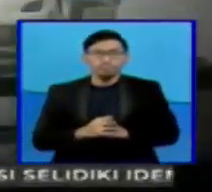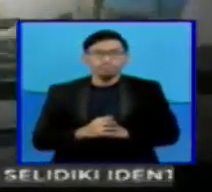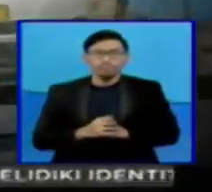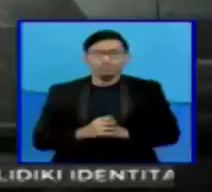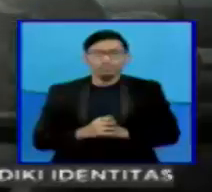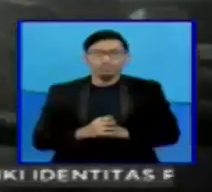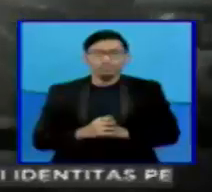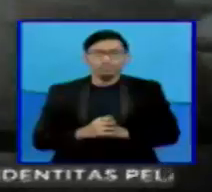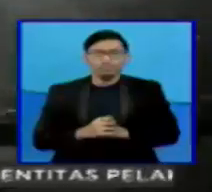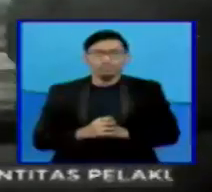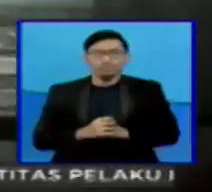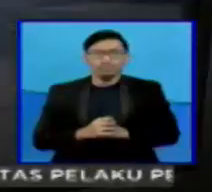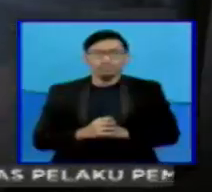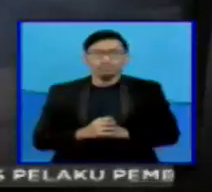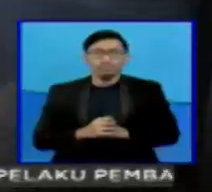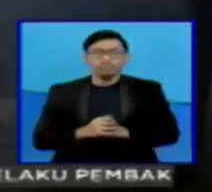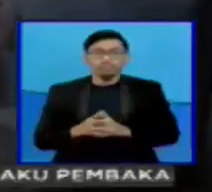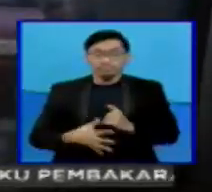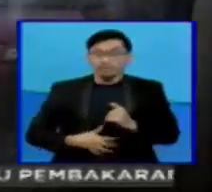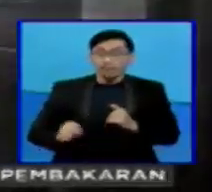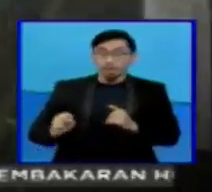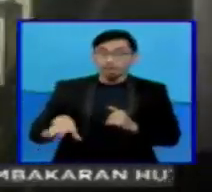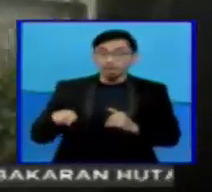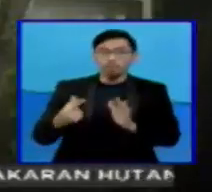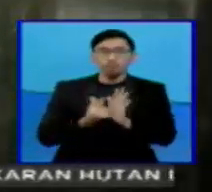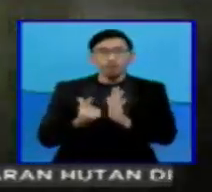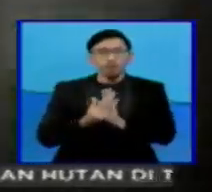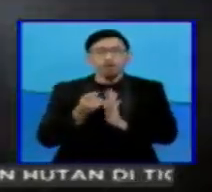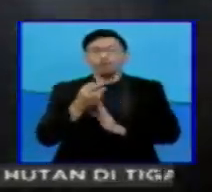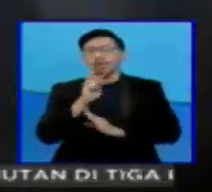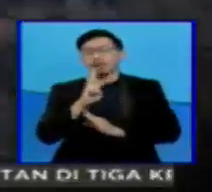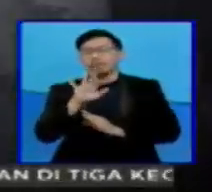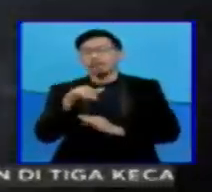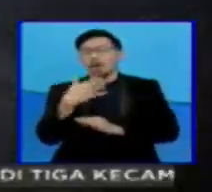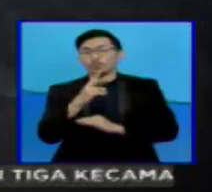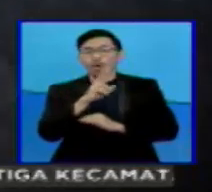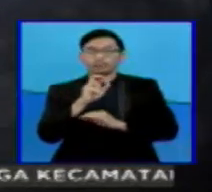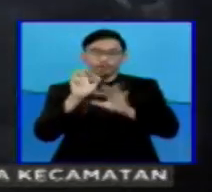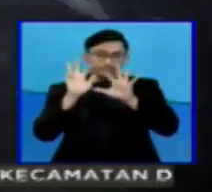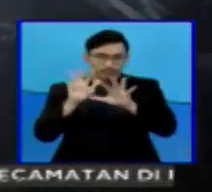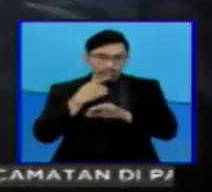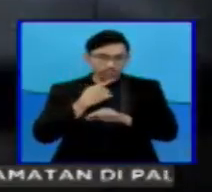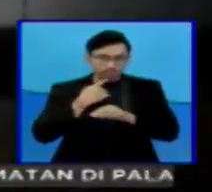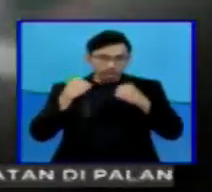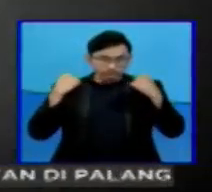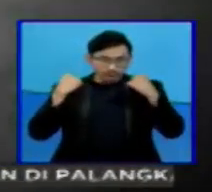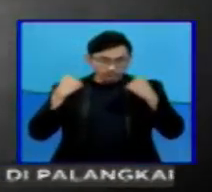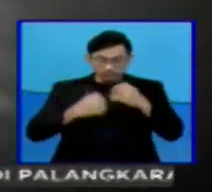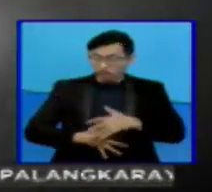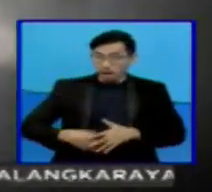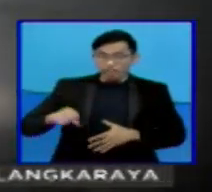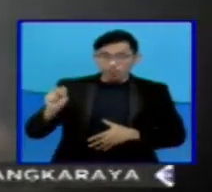Praktik aborsi telah diatur dalam Undang-Undang Nomor 36 tahun 2009 tentang kesehatan, di mana aborsi hanya diizinkan